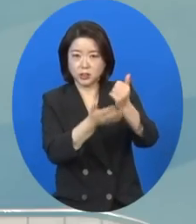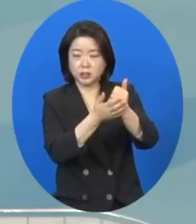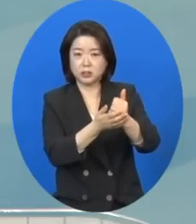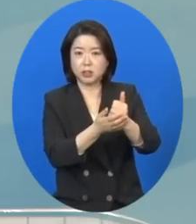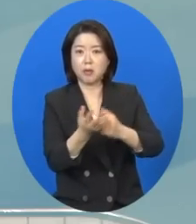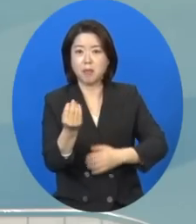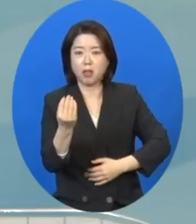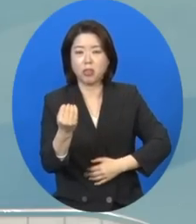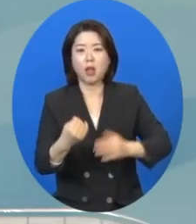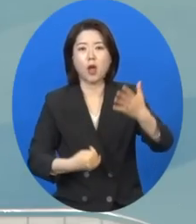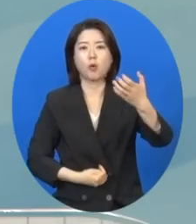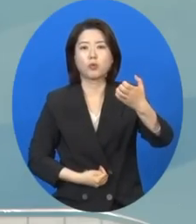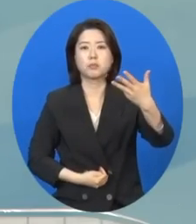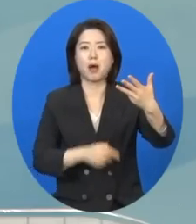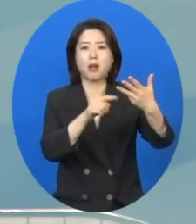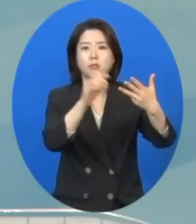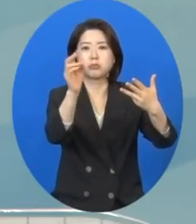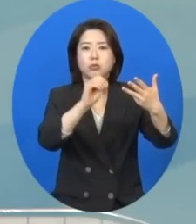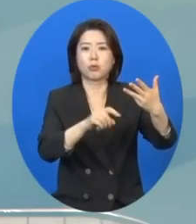98.8% 거의